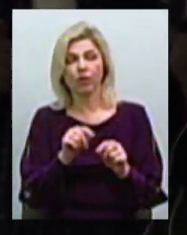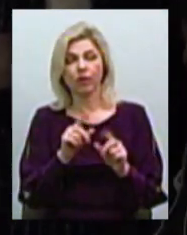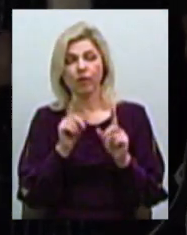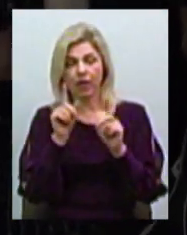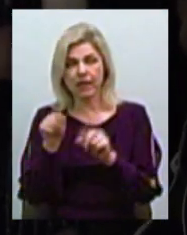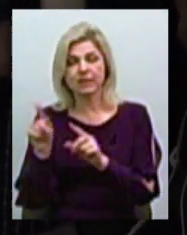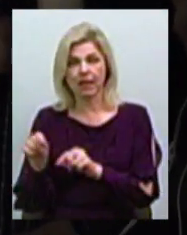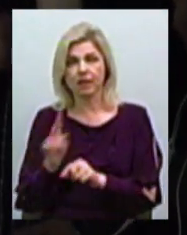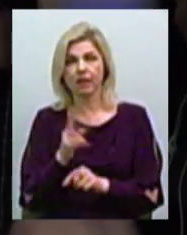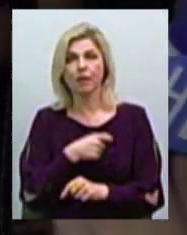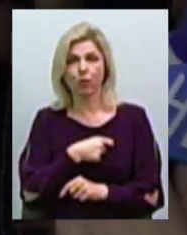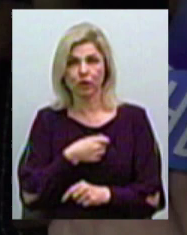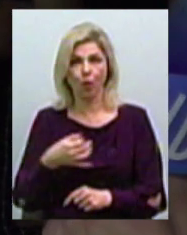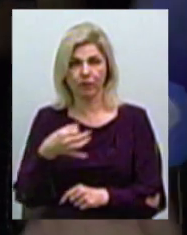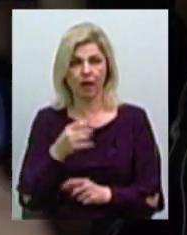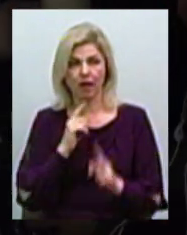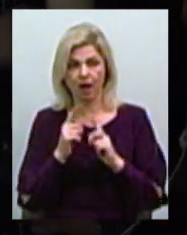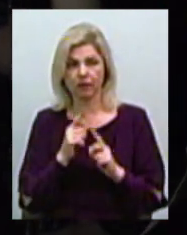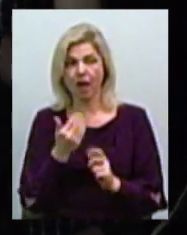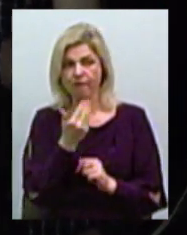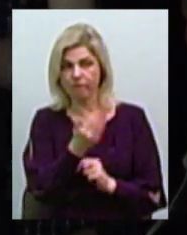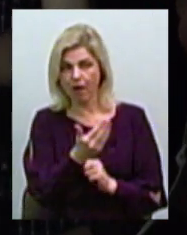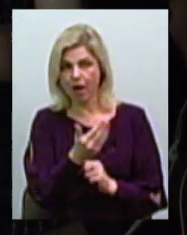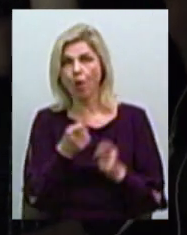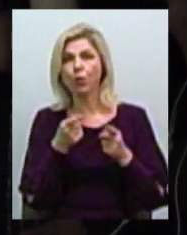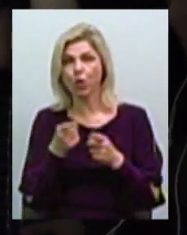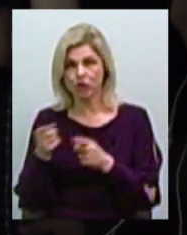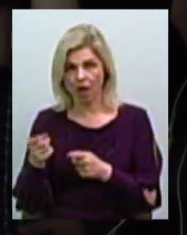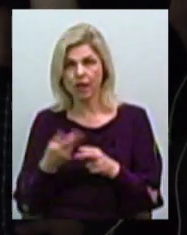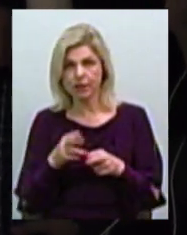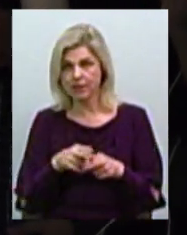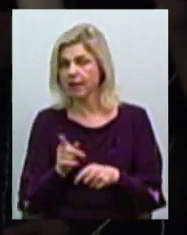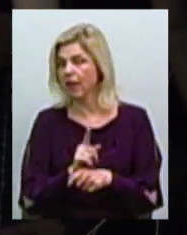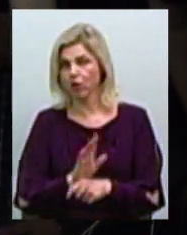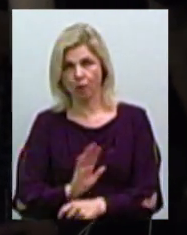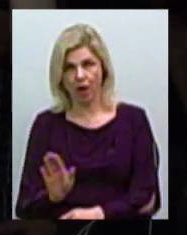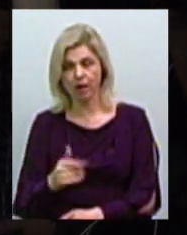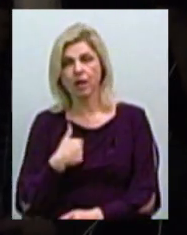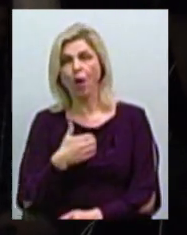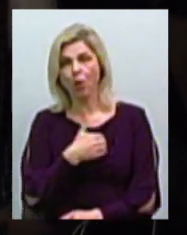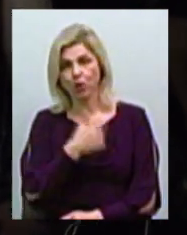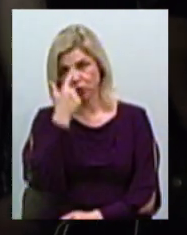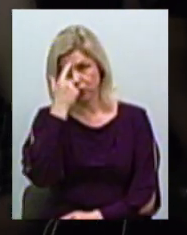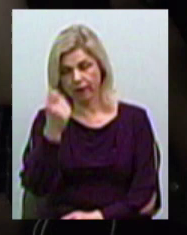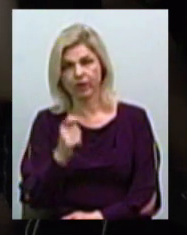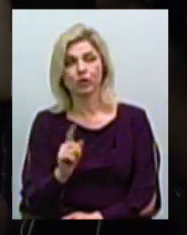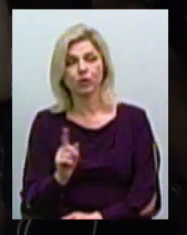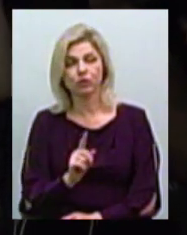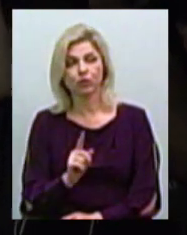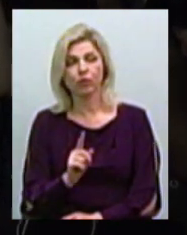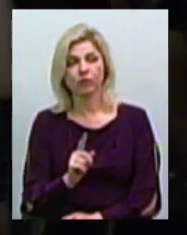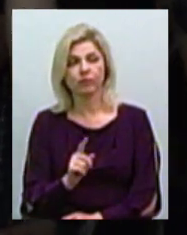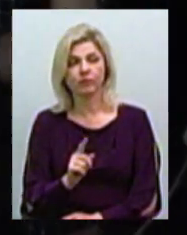ради. Це ненормально. Вам приїжджали, вам обрижали. Це ненормально. Я хочу заявити про те, що